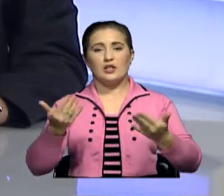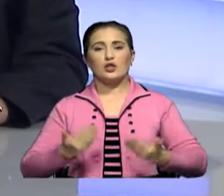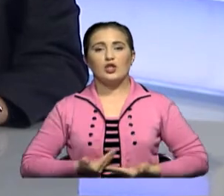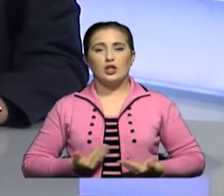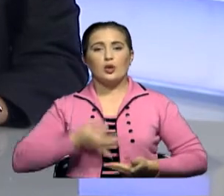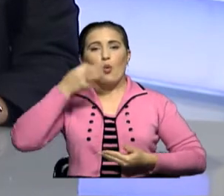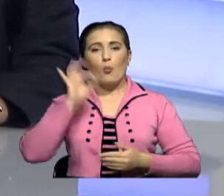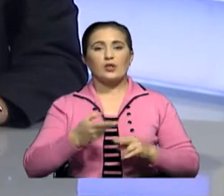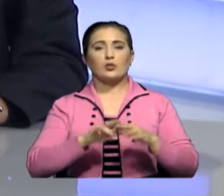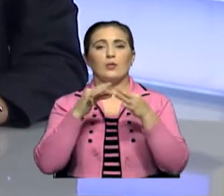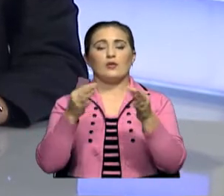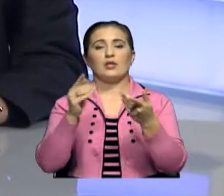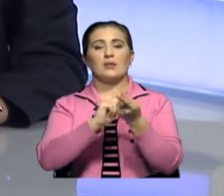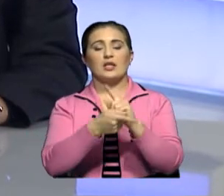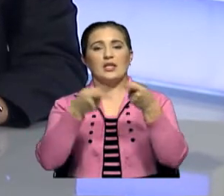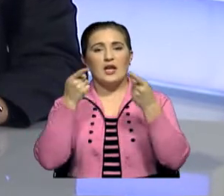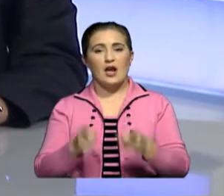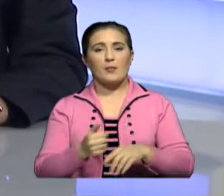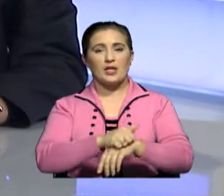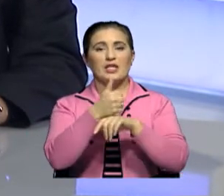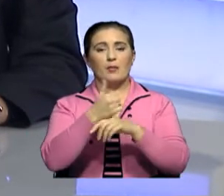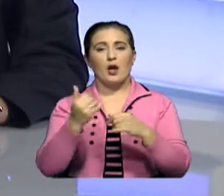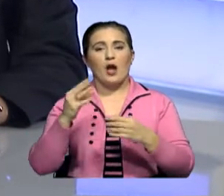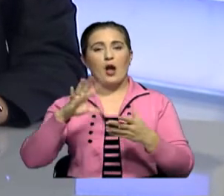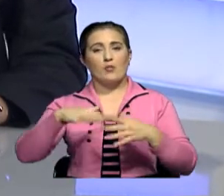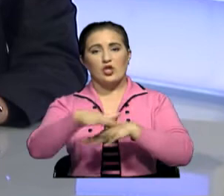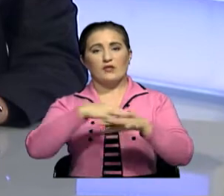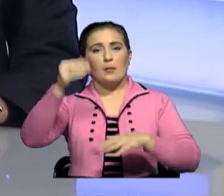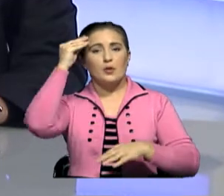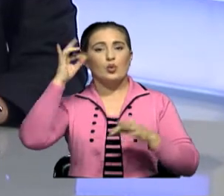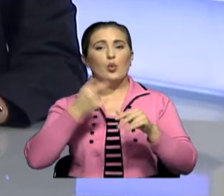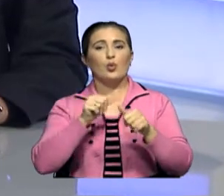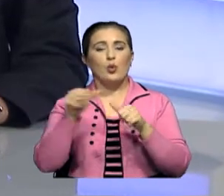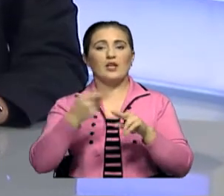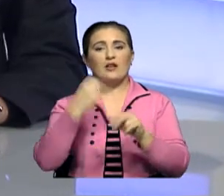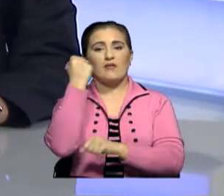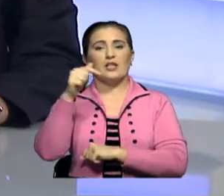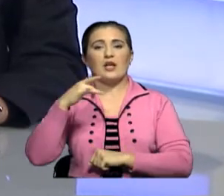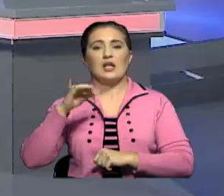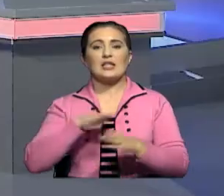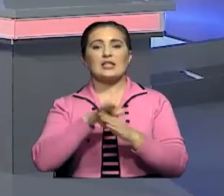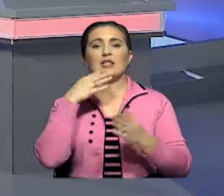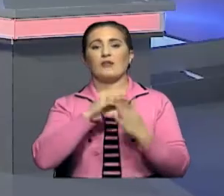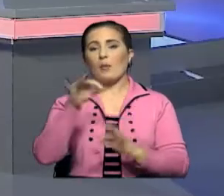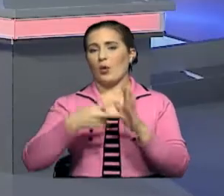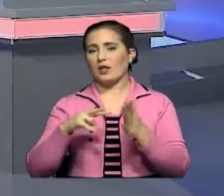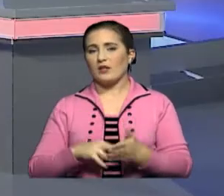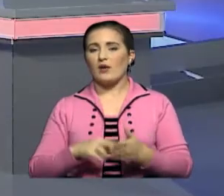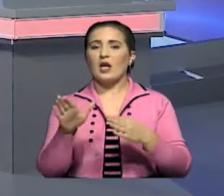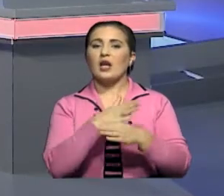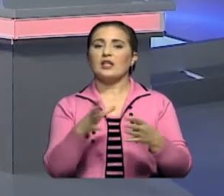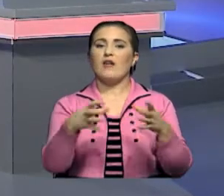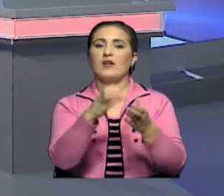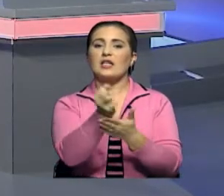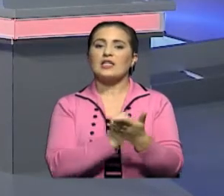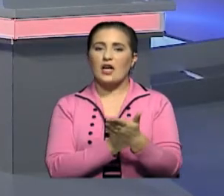который позволит им стать реальными лидерами общественного мнения но кроме этого выиграть гранты на реализацию своих проектов кадровый резерв